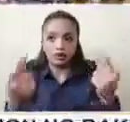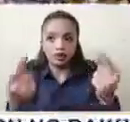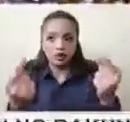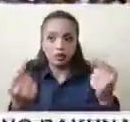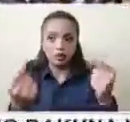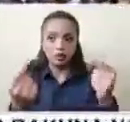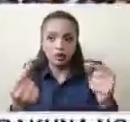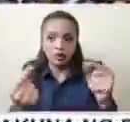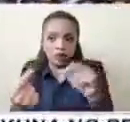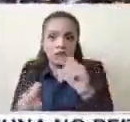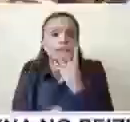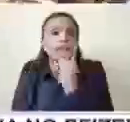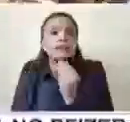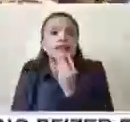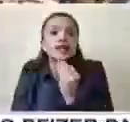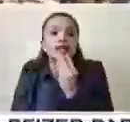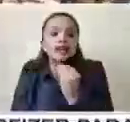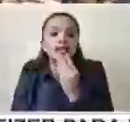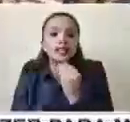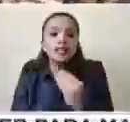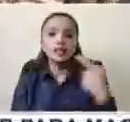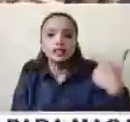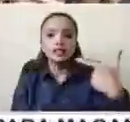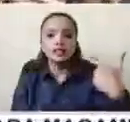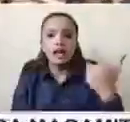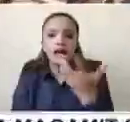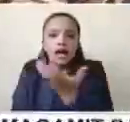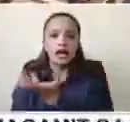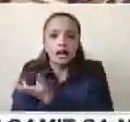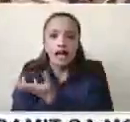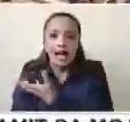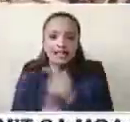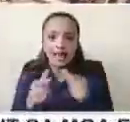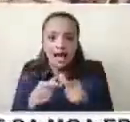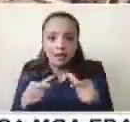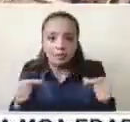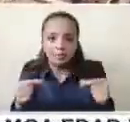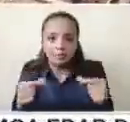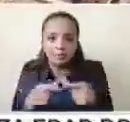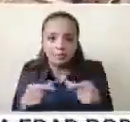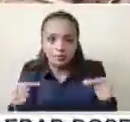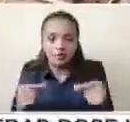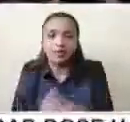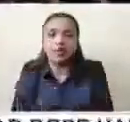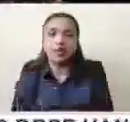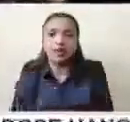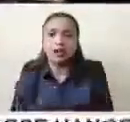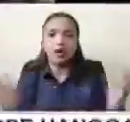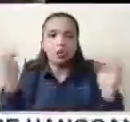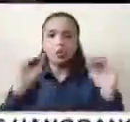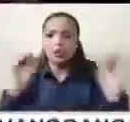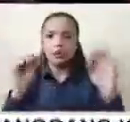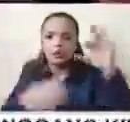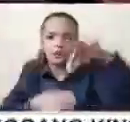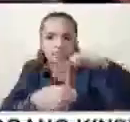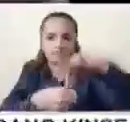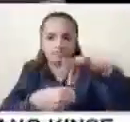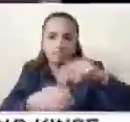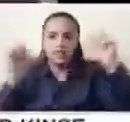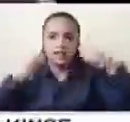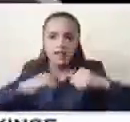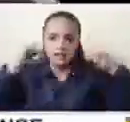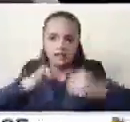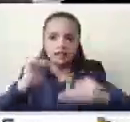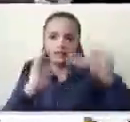Maging ang ibang bansa ay kontra rin sa magiging resulta ng eleksyon sa inilabas na press statement ng France, Germany,